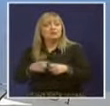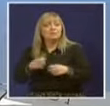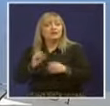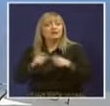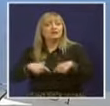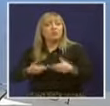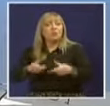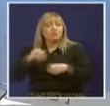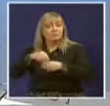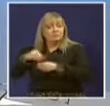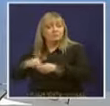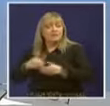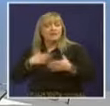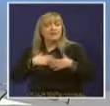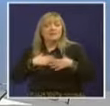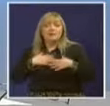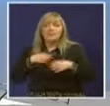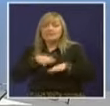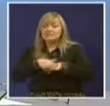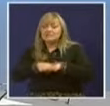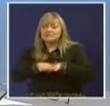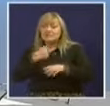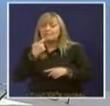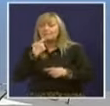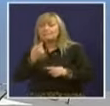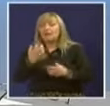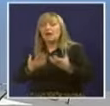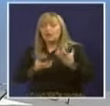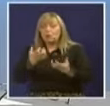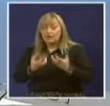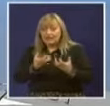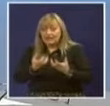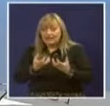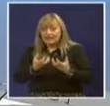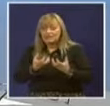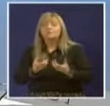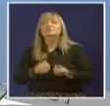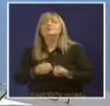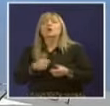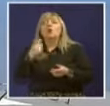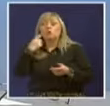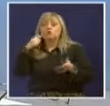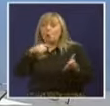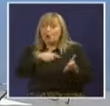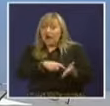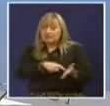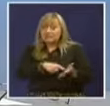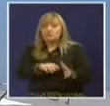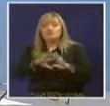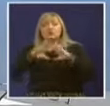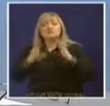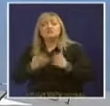неща. Тоест, имаме ли някъде система за горение, някъде сложена пееш, някакъв инсинератор и така нататък, доказано е, че всички останали